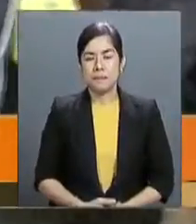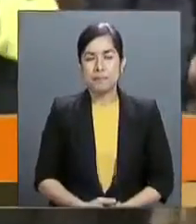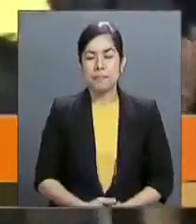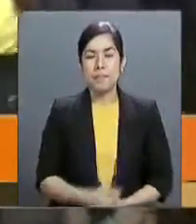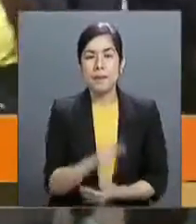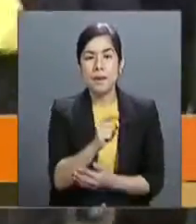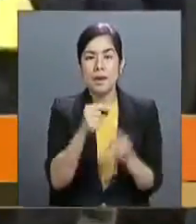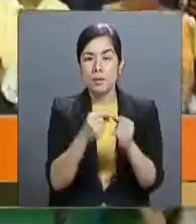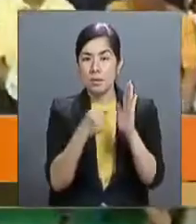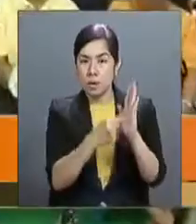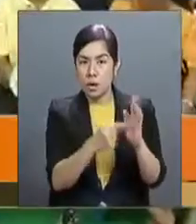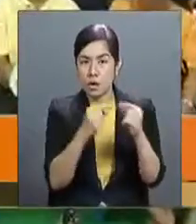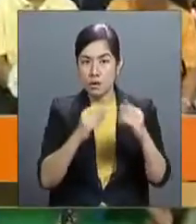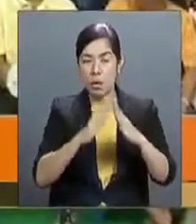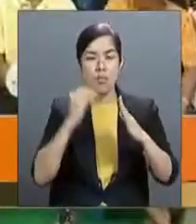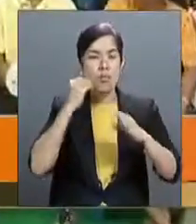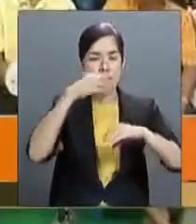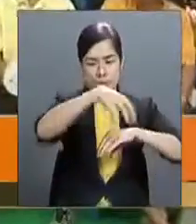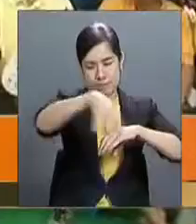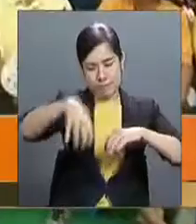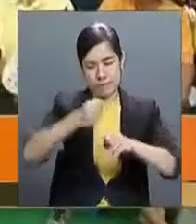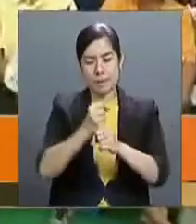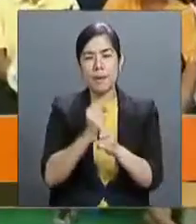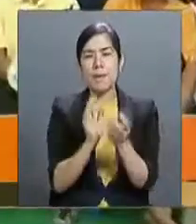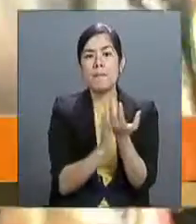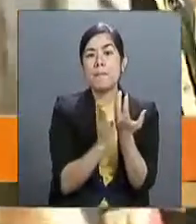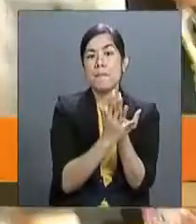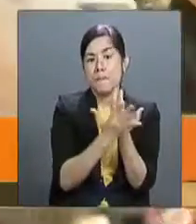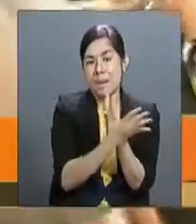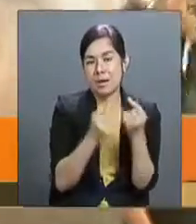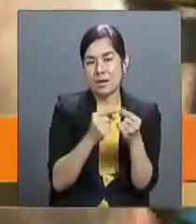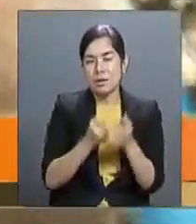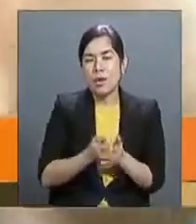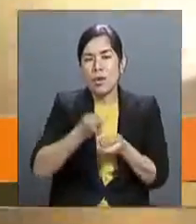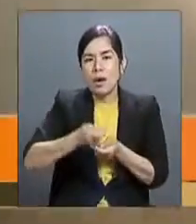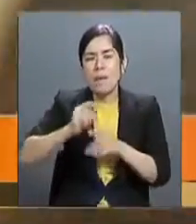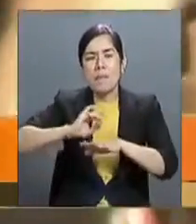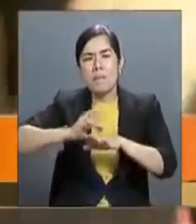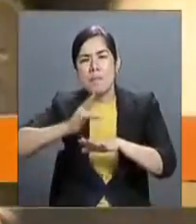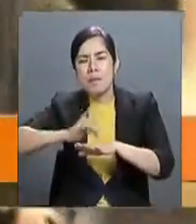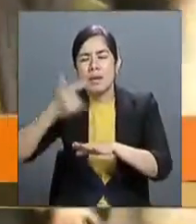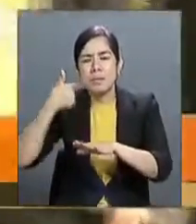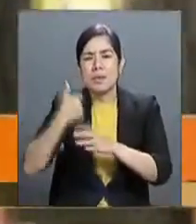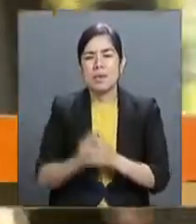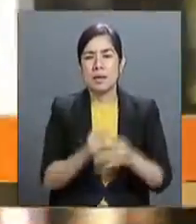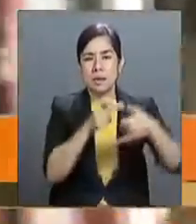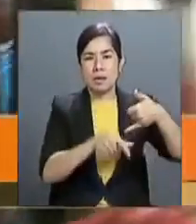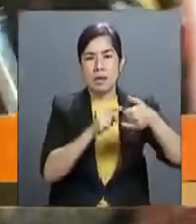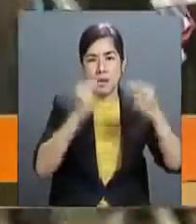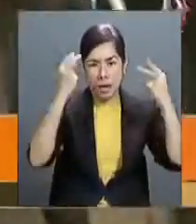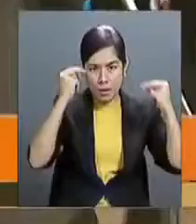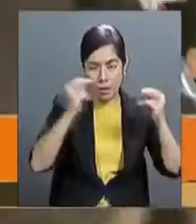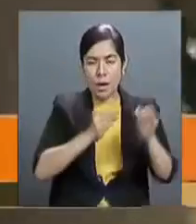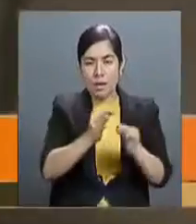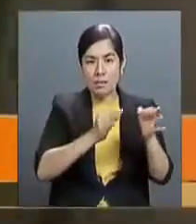ะซึ่งเป็นต้นแบบหมู่บ้านผักเกษตรอินทรีย์ของจังหวัดอำนาจเจริญนายกรัฐมนตรีใช้โอกาสนี้ชี้แจงถึงการทำงานที่ผ่านมาตามนโยบาย